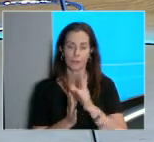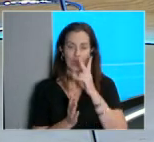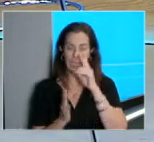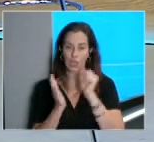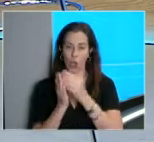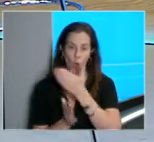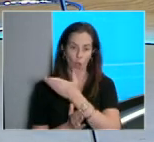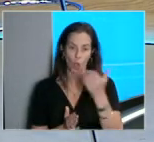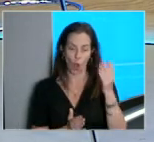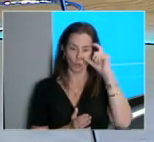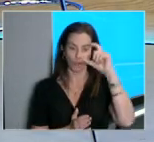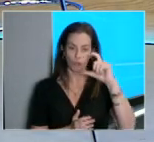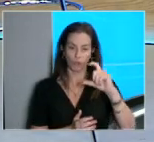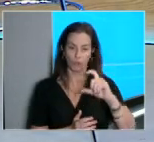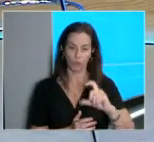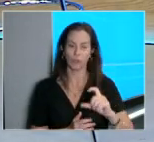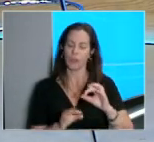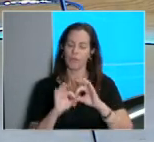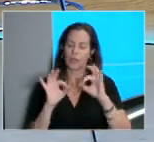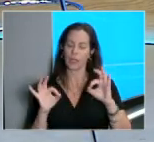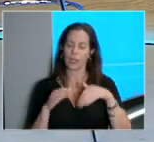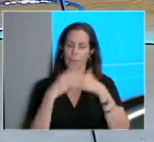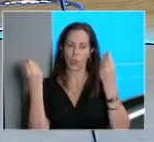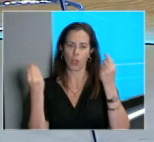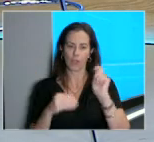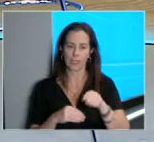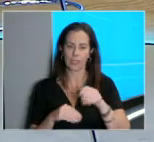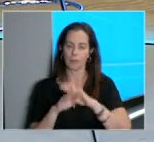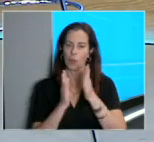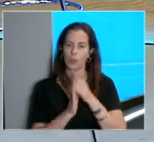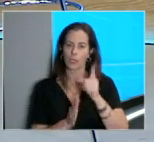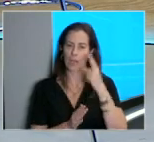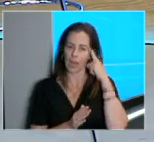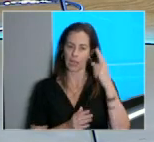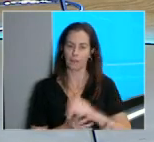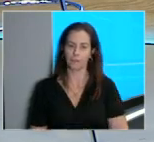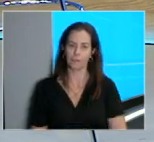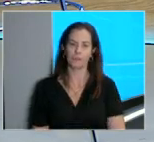כותרות, ומן העבר השני שלהן, אנחנו נחזור עם בוקר טוב כנסת, עם כל מה שצריך לדעת הבוקר.